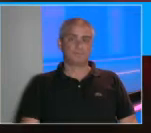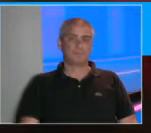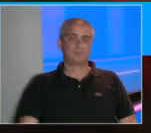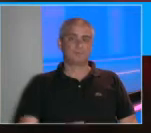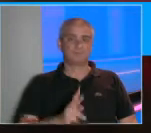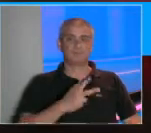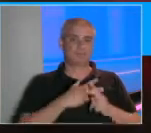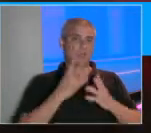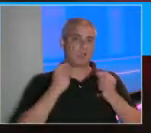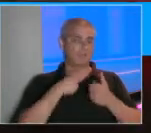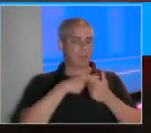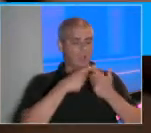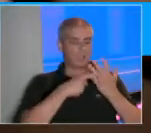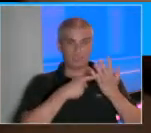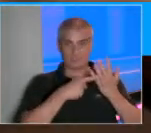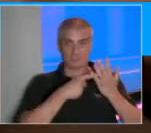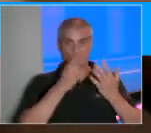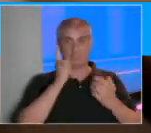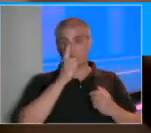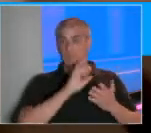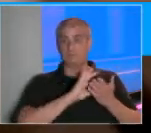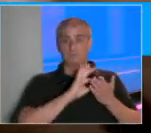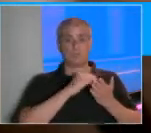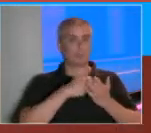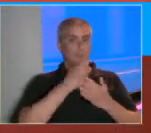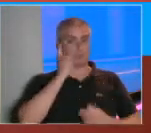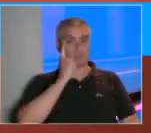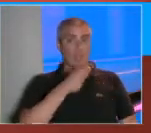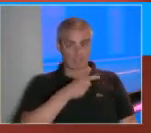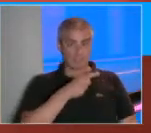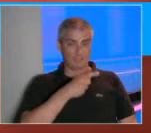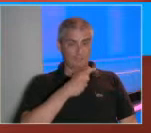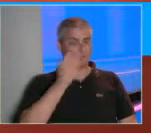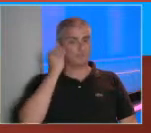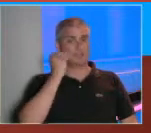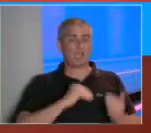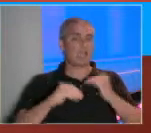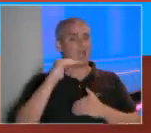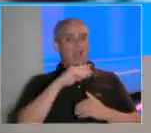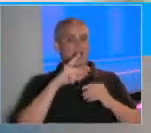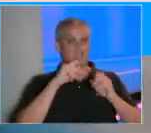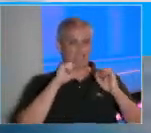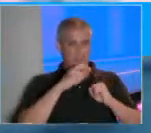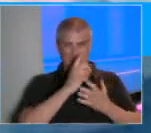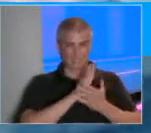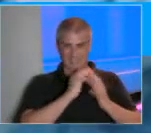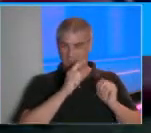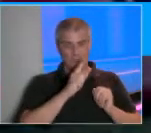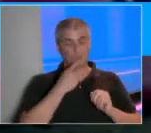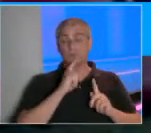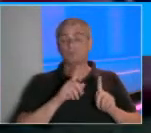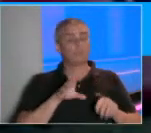רק שורה של איומים באוצר, מאיימים לנקות שכר למורים בעל יסודי שלא ילכו לפי